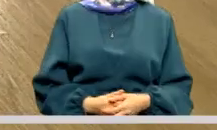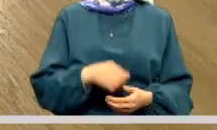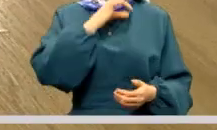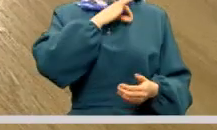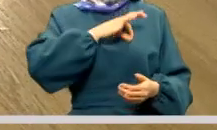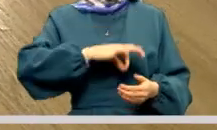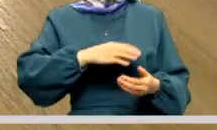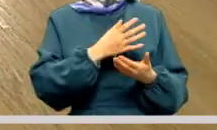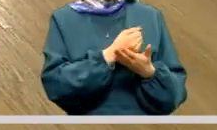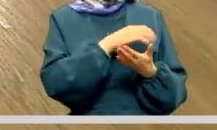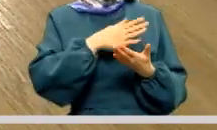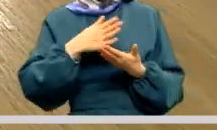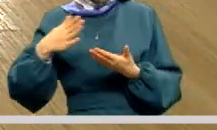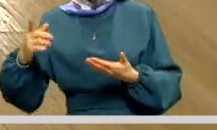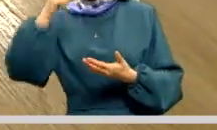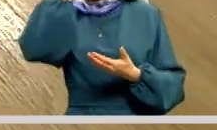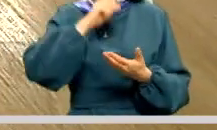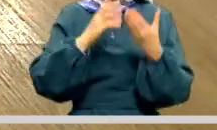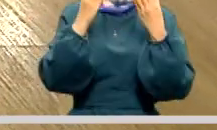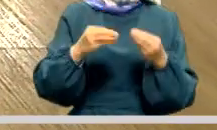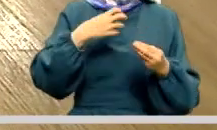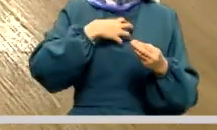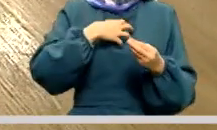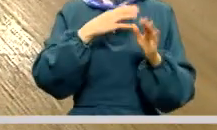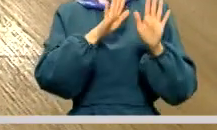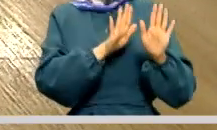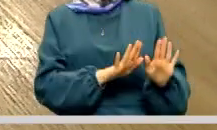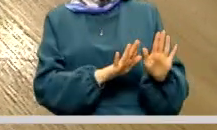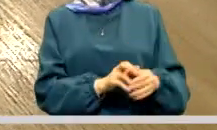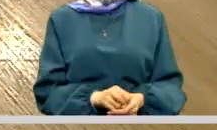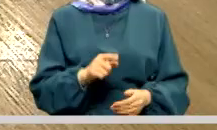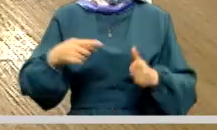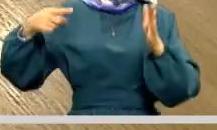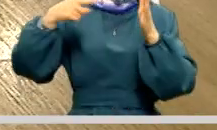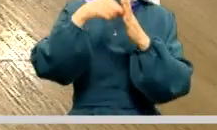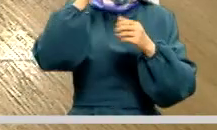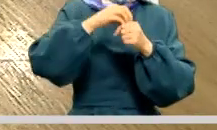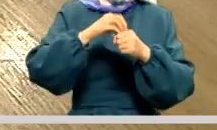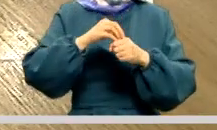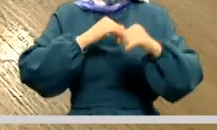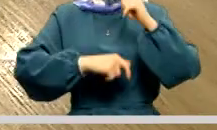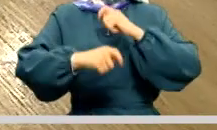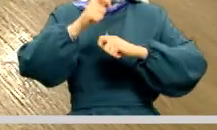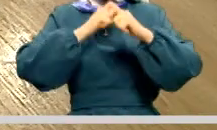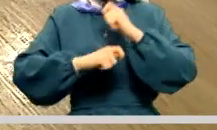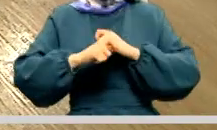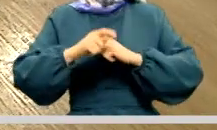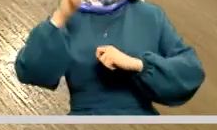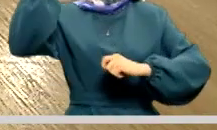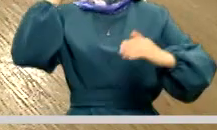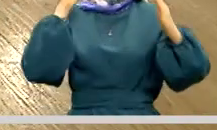yalnızlaşır kendi halinde kalır ve dolayısıyla bu Hedef doğrultusunda hareket ettiği müddetçe Rabbine karşı